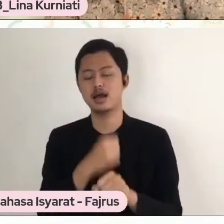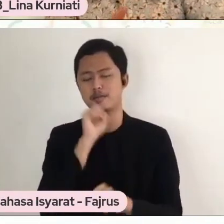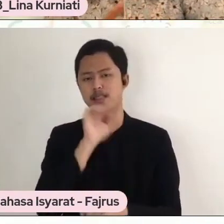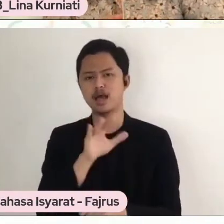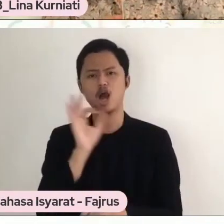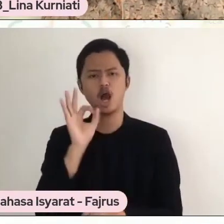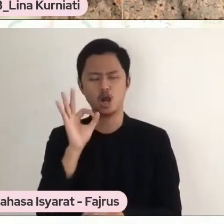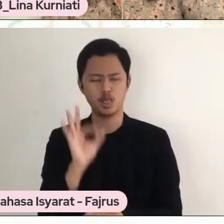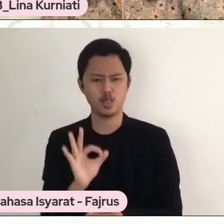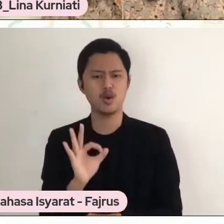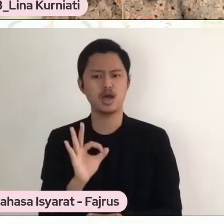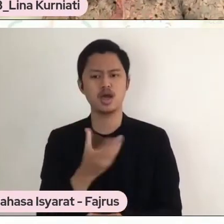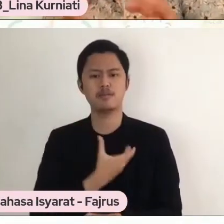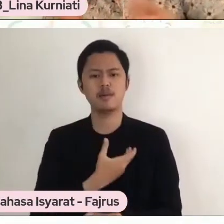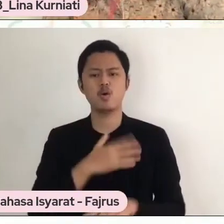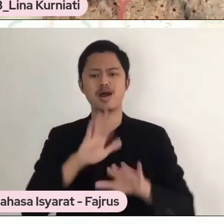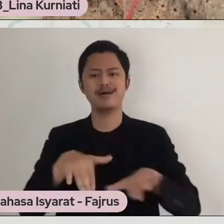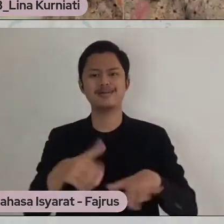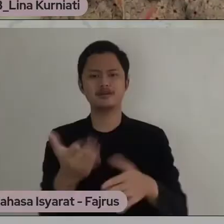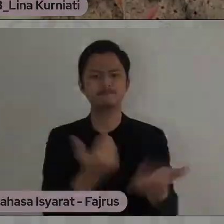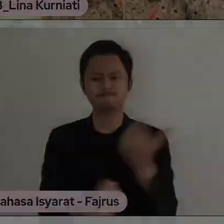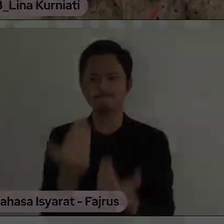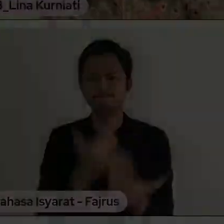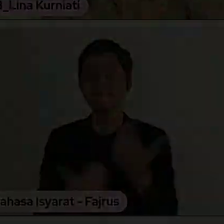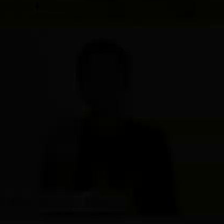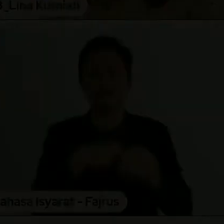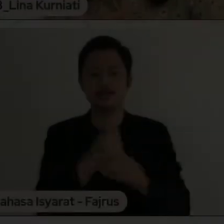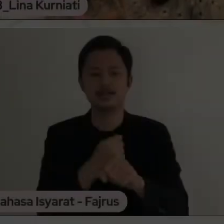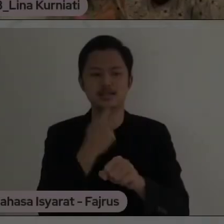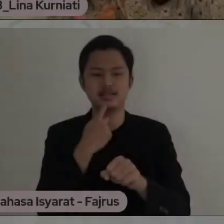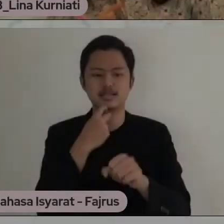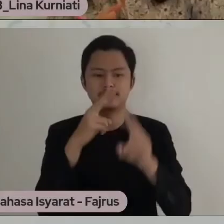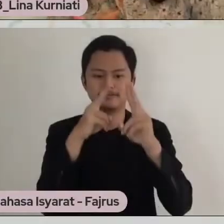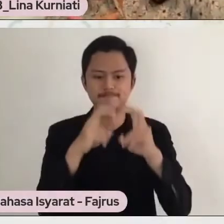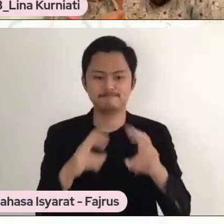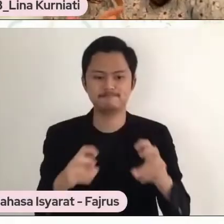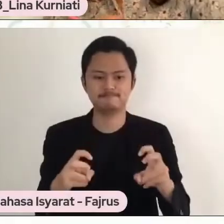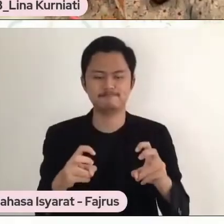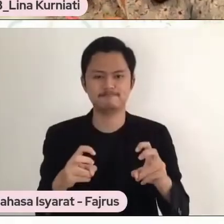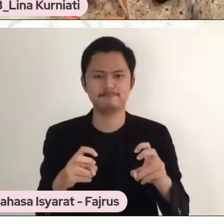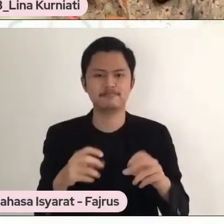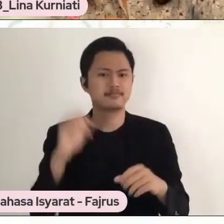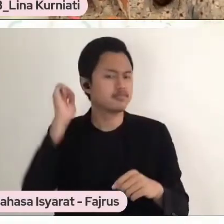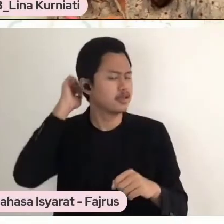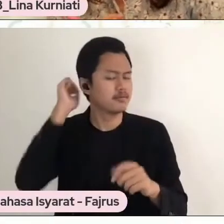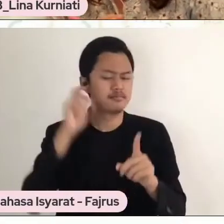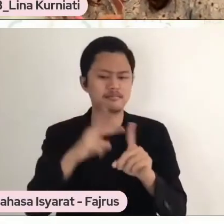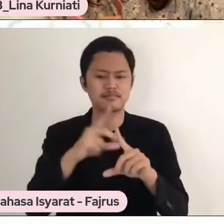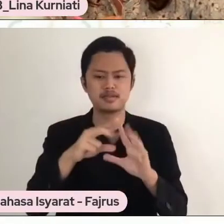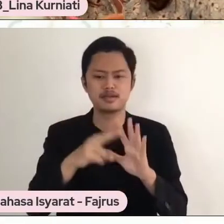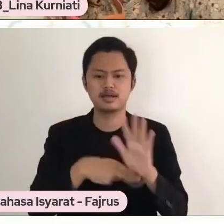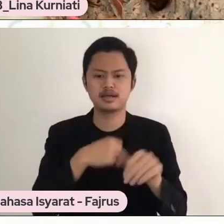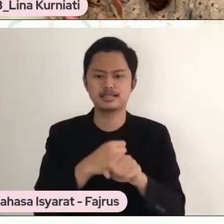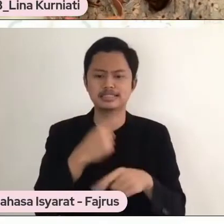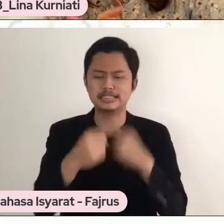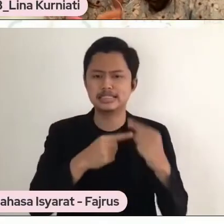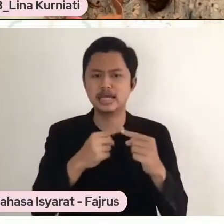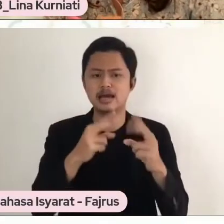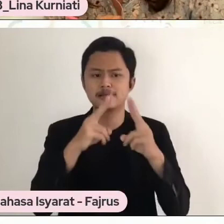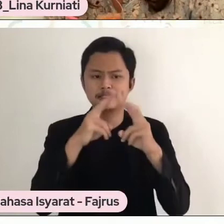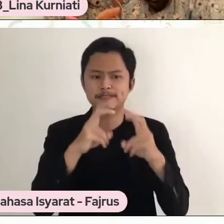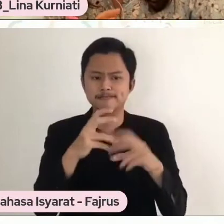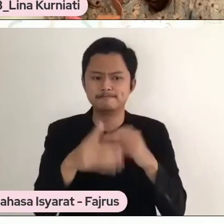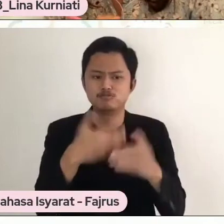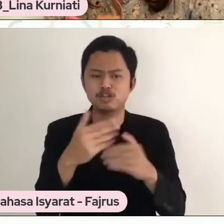untuk mengajak anak-anaknya bermain ini sangat penting ya. Miss Hang, can you tell us about your research, ongoing research